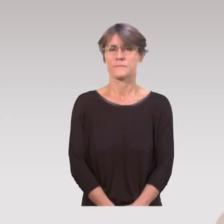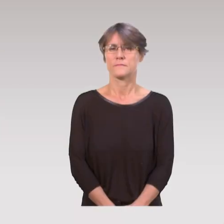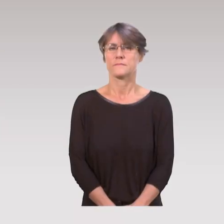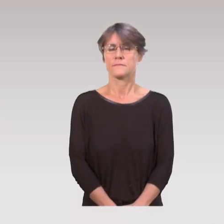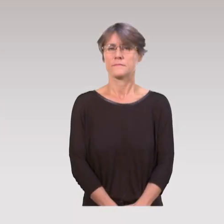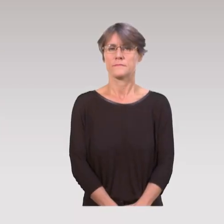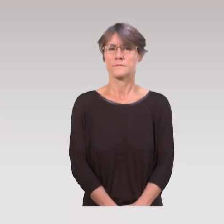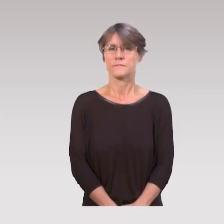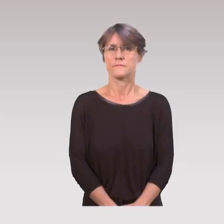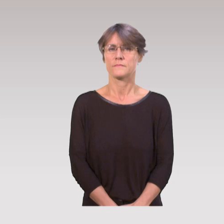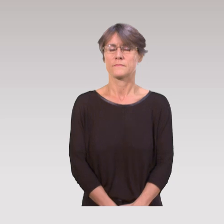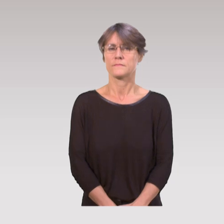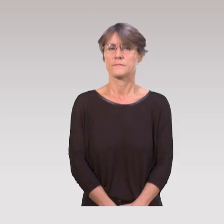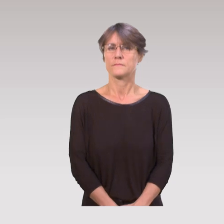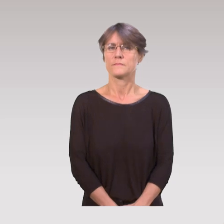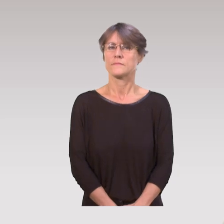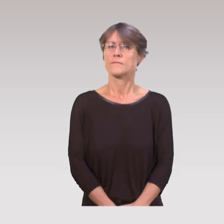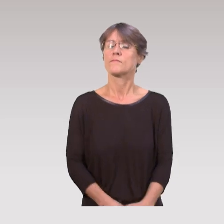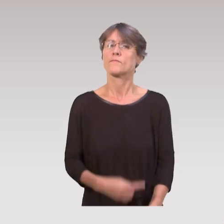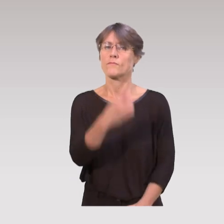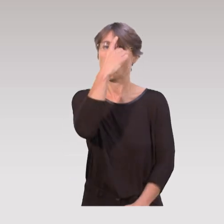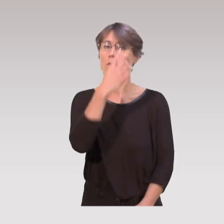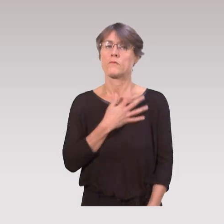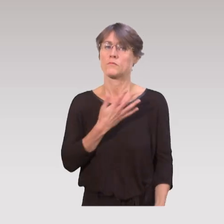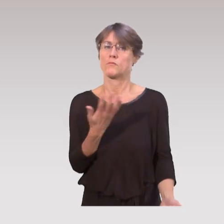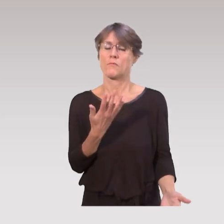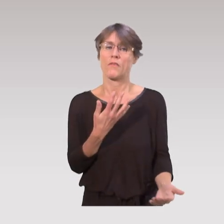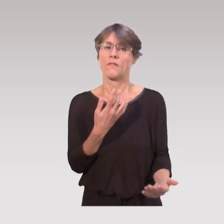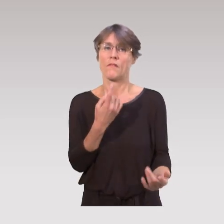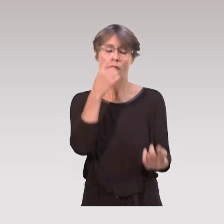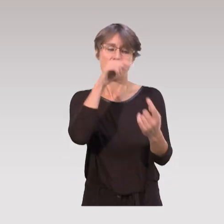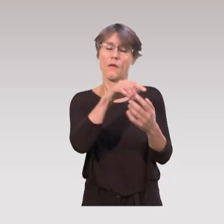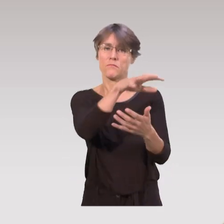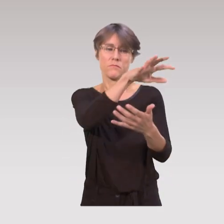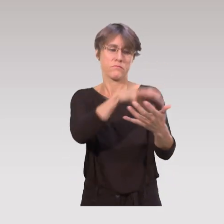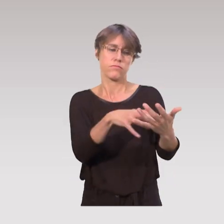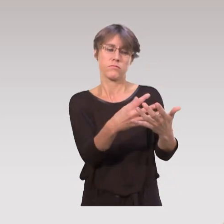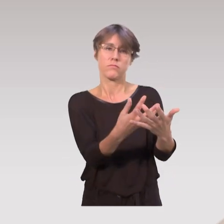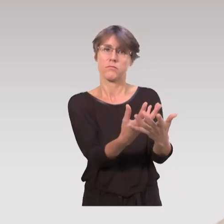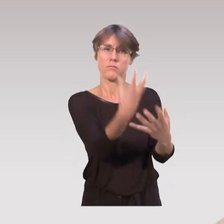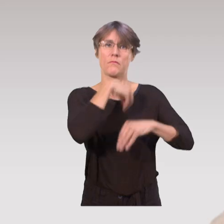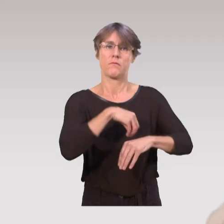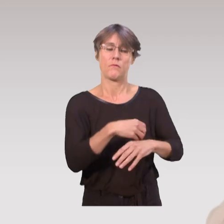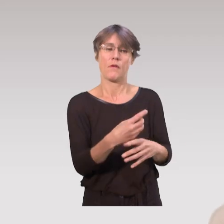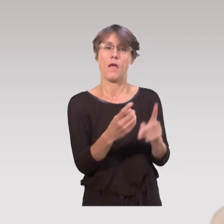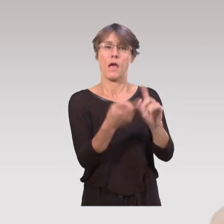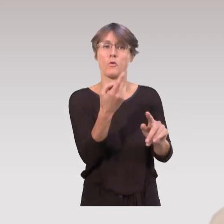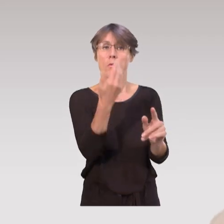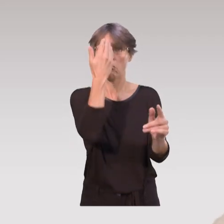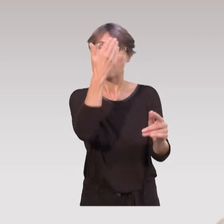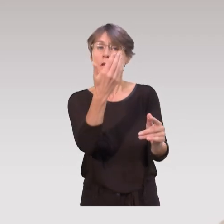Moi, je pense que le principe de la littératie devrait s'appliquer dès qu'on veut